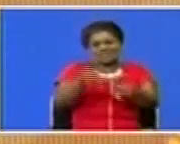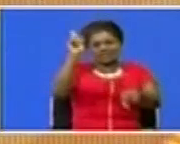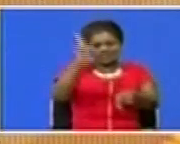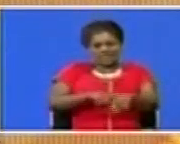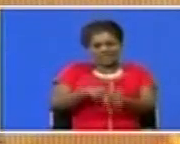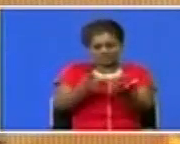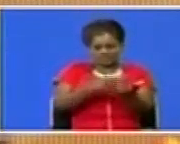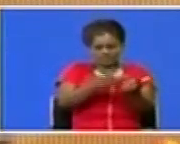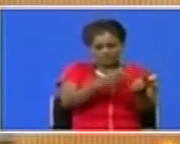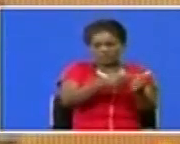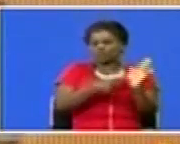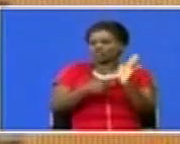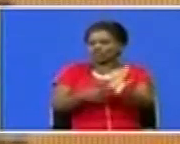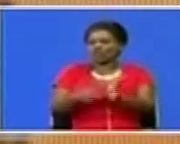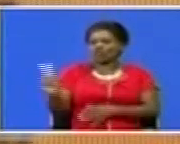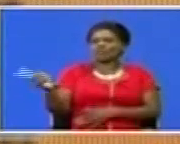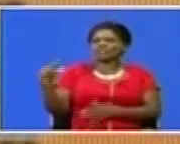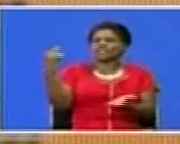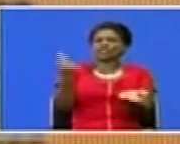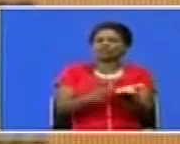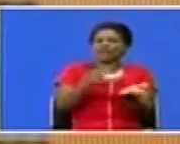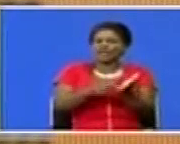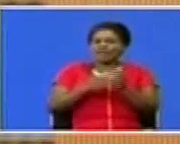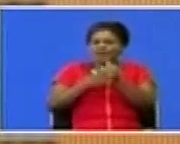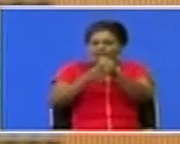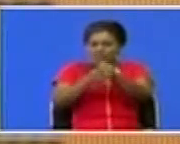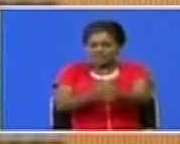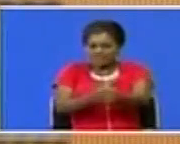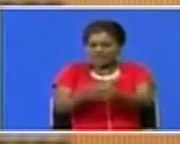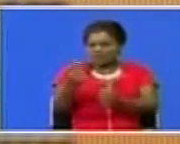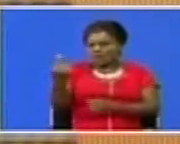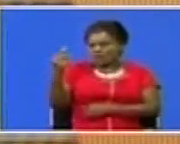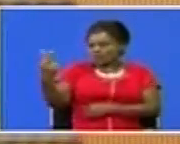ya kura inaonyesha kwamba Rais Yoweri Museveni anaongoza kwa kura